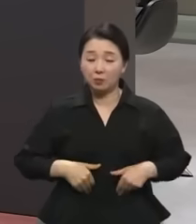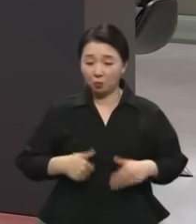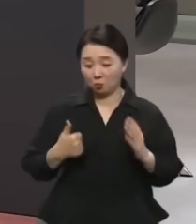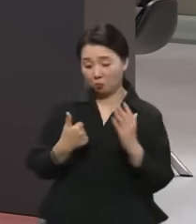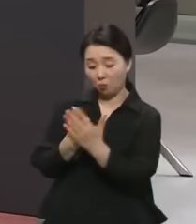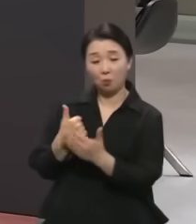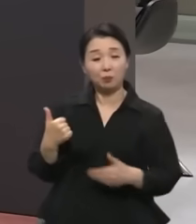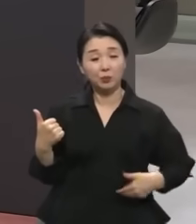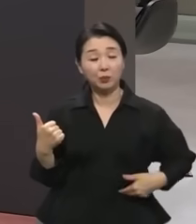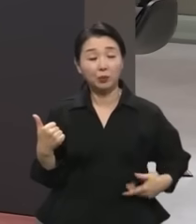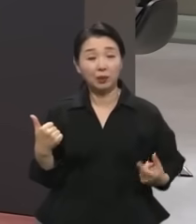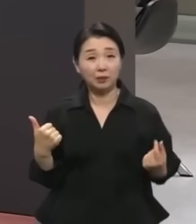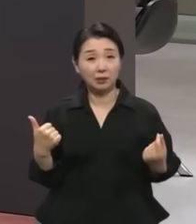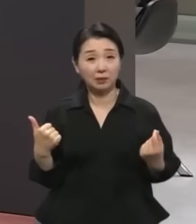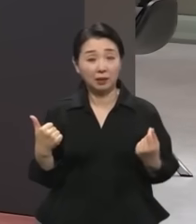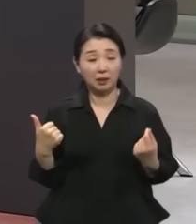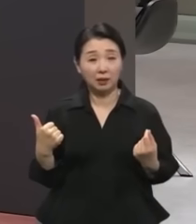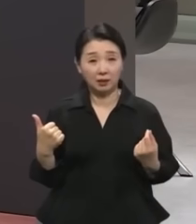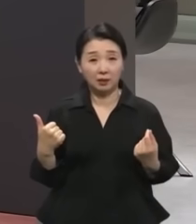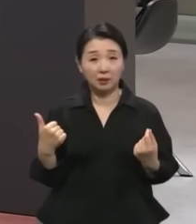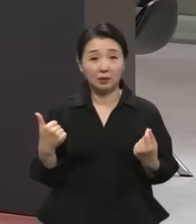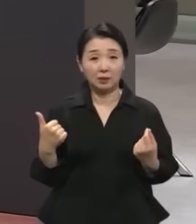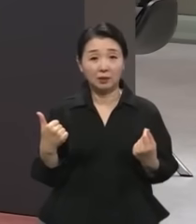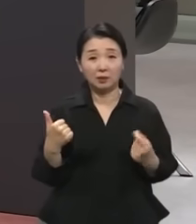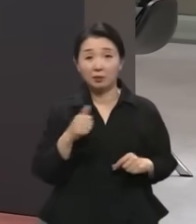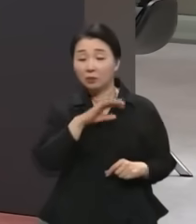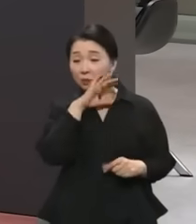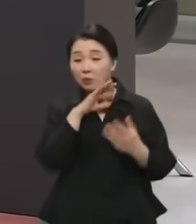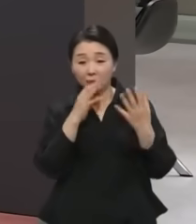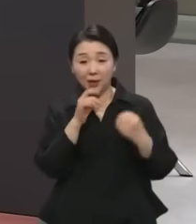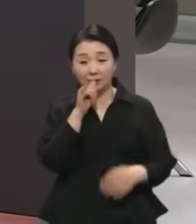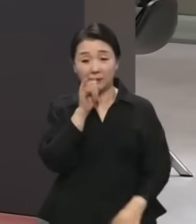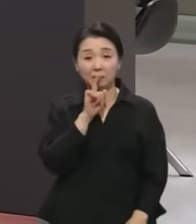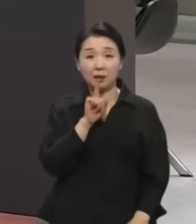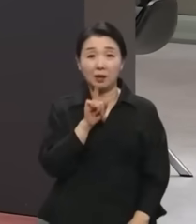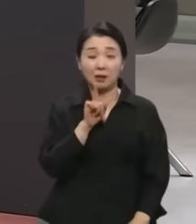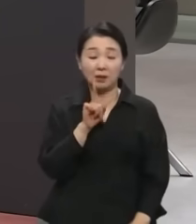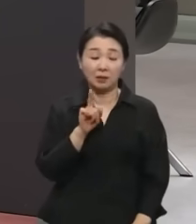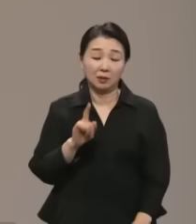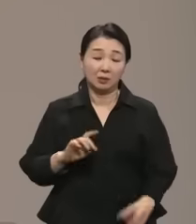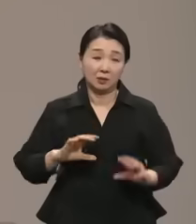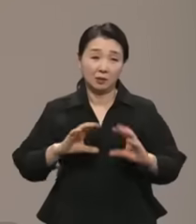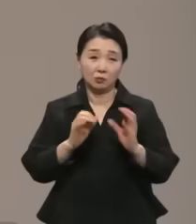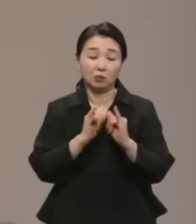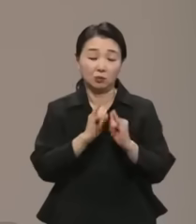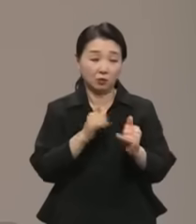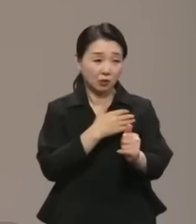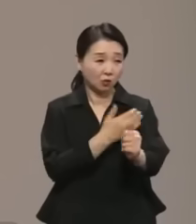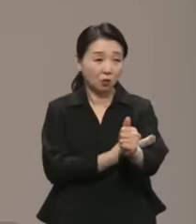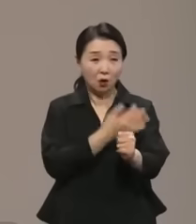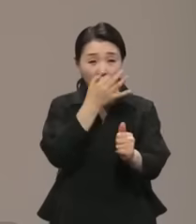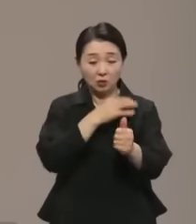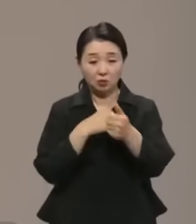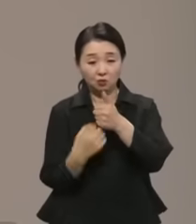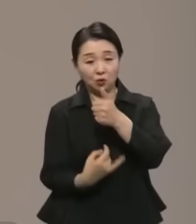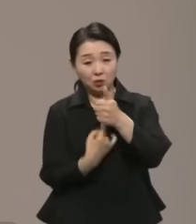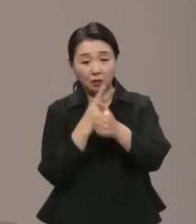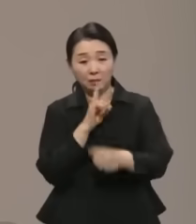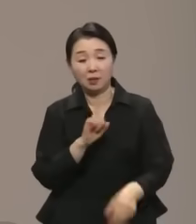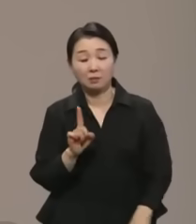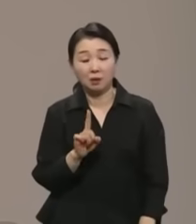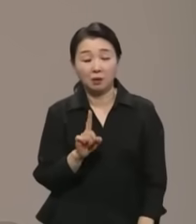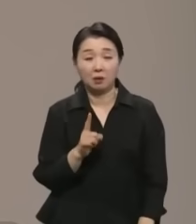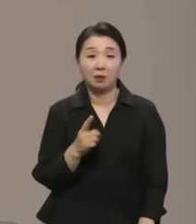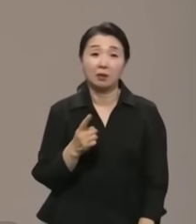이런 생각이 들어요 수능 감독관 관련 민원도 좀 많다면서요네 국민 권익 위원회에 의하면 지난 이제 29년